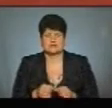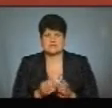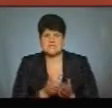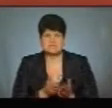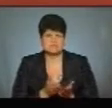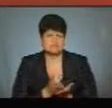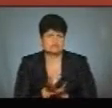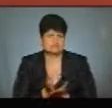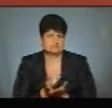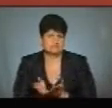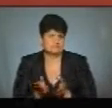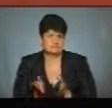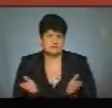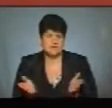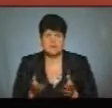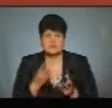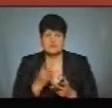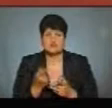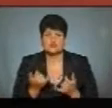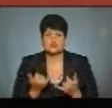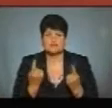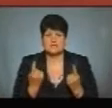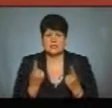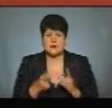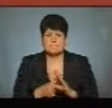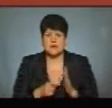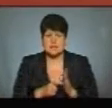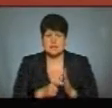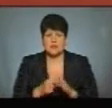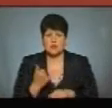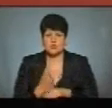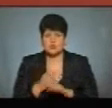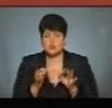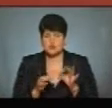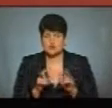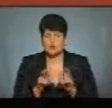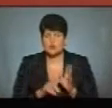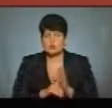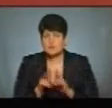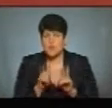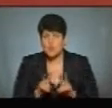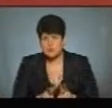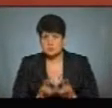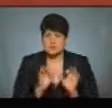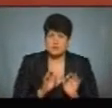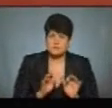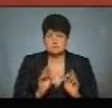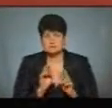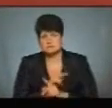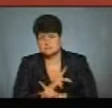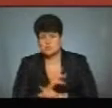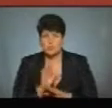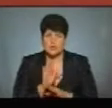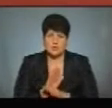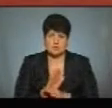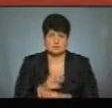сценарії, враховуючи те, що сьогодні Велика палата Конституційного суду розпочала розгляд конституційності чи неконституційності